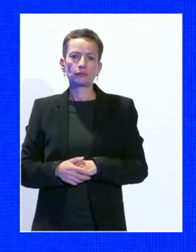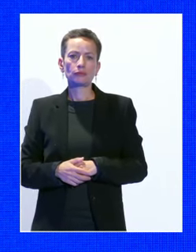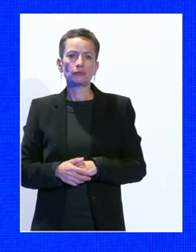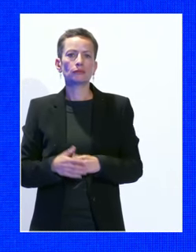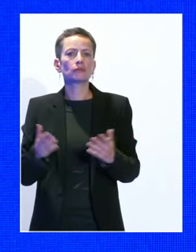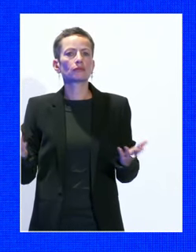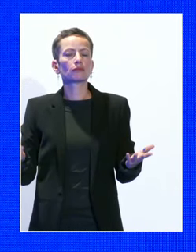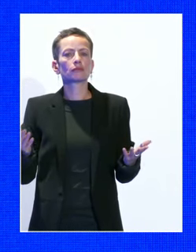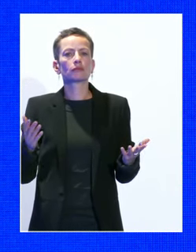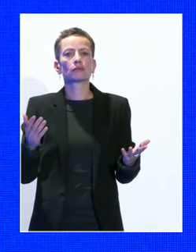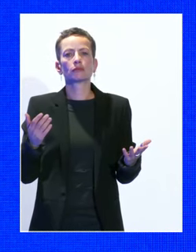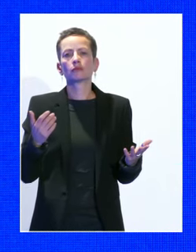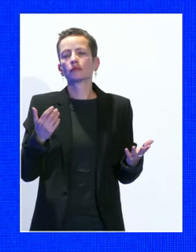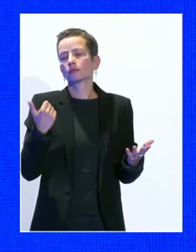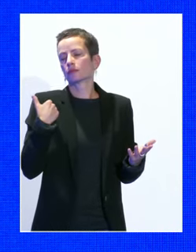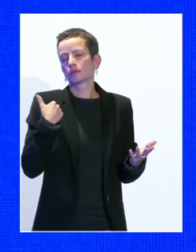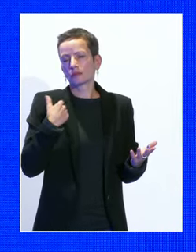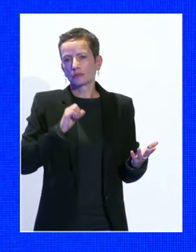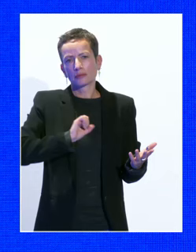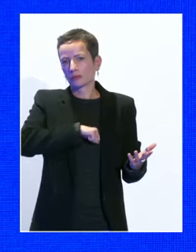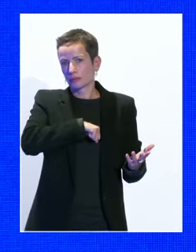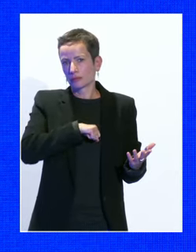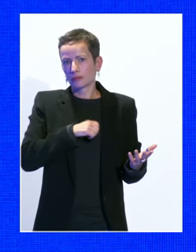Nous avons connu un drame ces jours-ci.